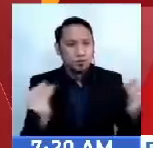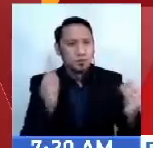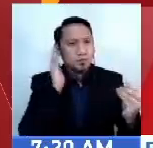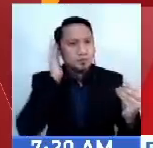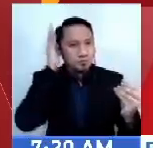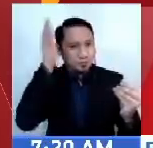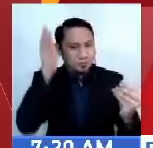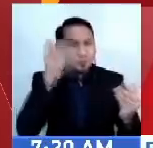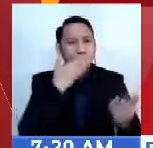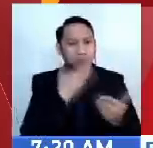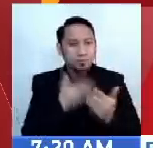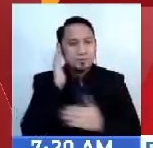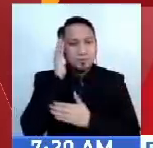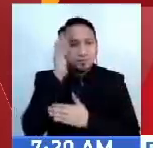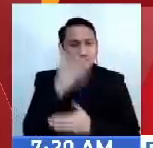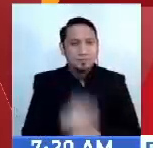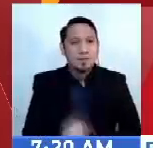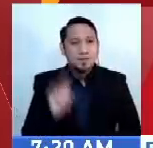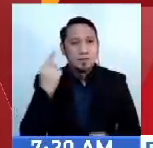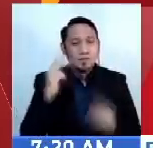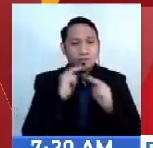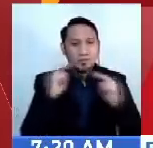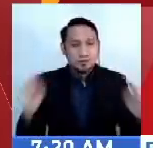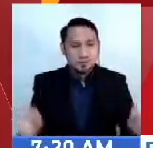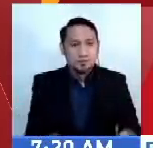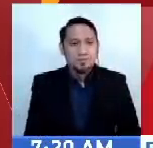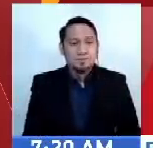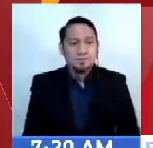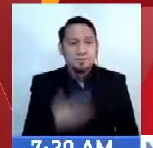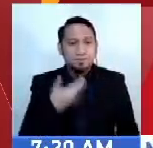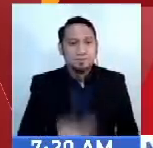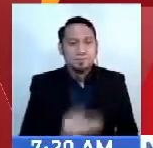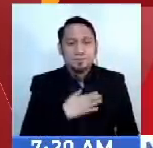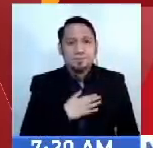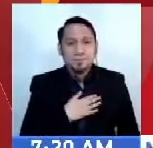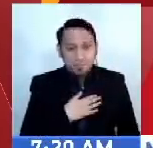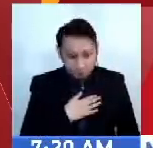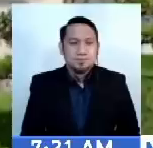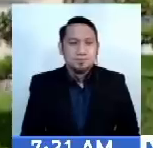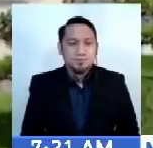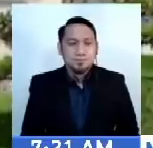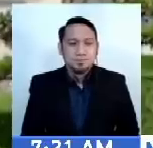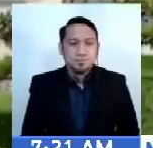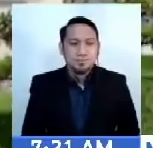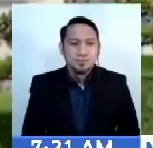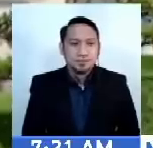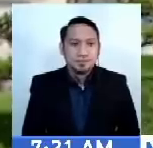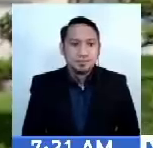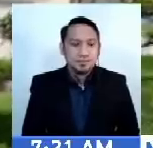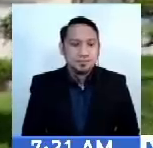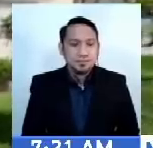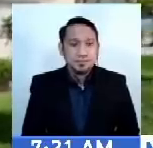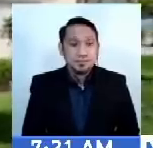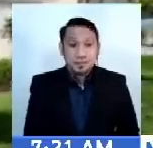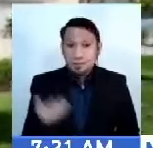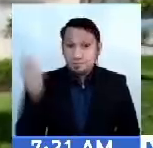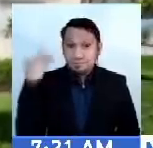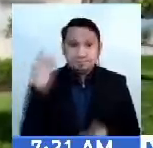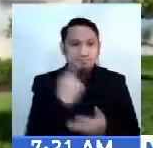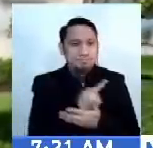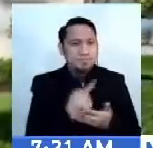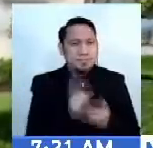bukas. Yan ang unang balita. Ako po si Darlene Kay, buong puso para sa Pilipinas. Mula na nakaraang linggo, pahirap